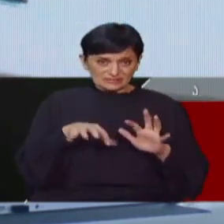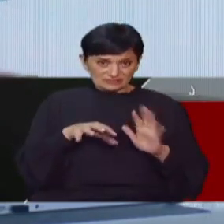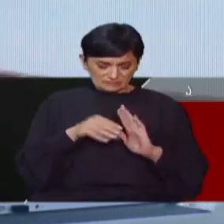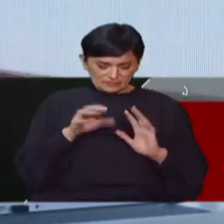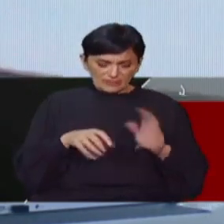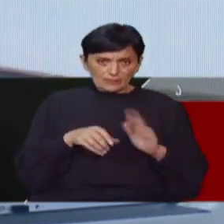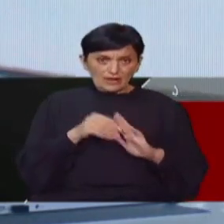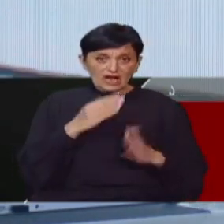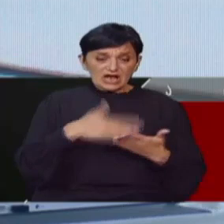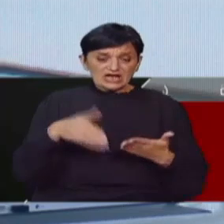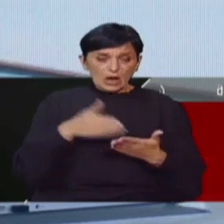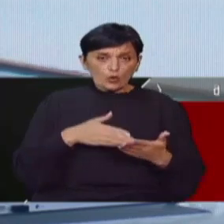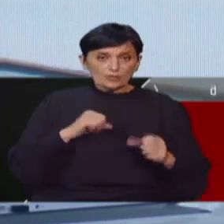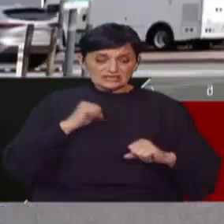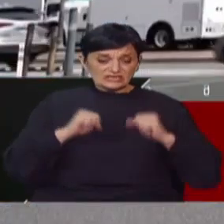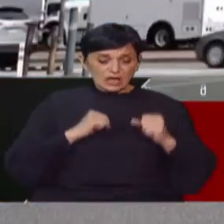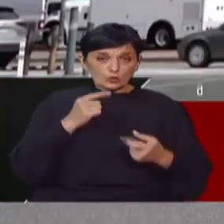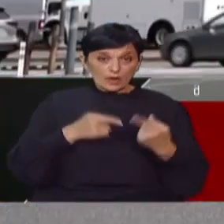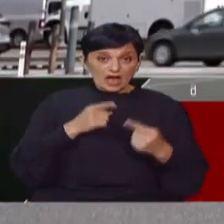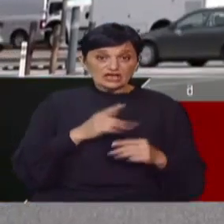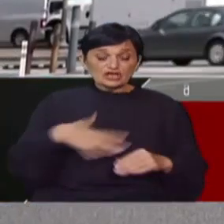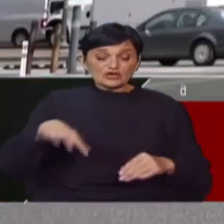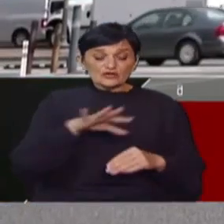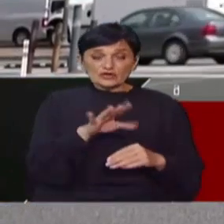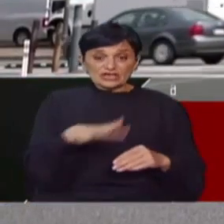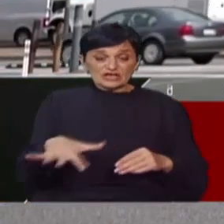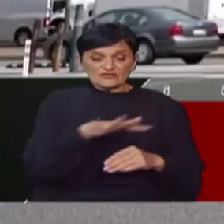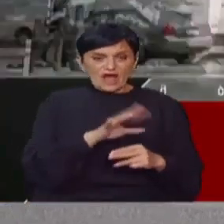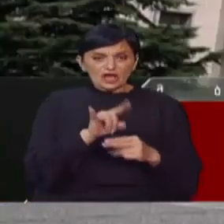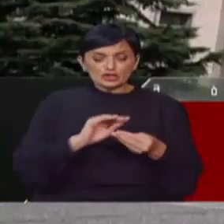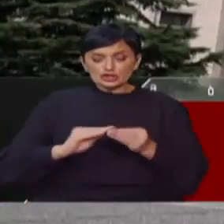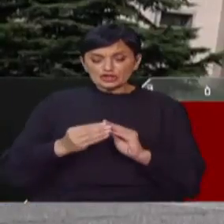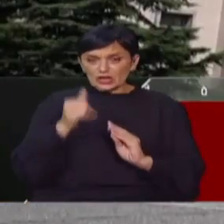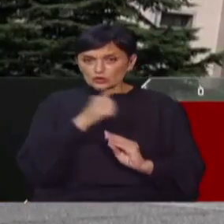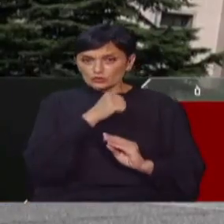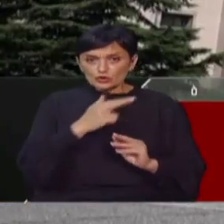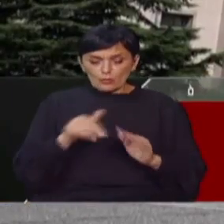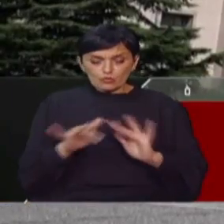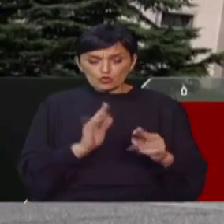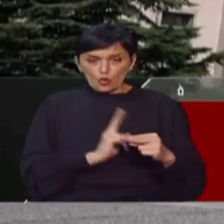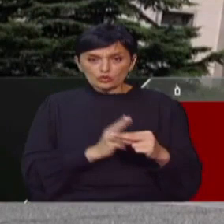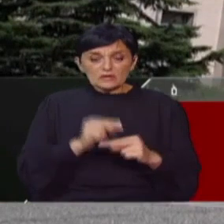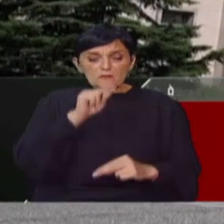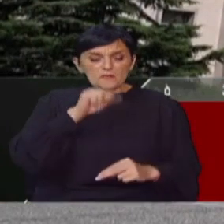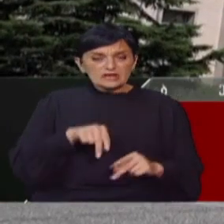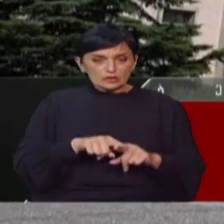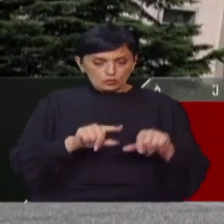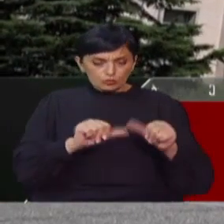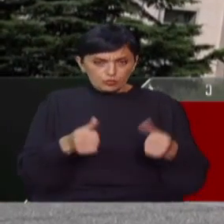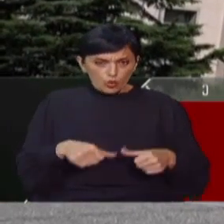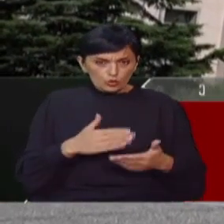შედეგების გაუქმების მცდელობას ედავებიან. ქვეყნის მოტყუების მიზნით შეთქმულება და ოფიციალური პროცედურების შეფერხება, ასეთია ბრალდების